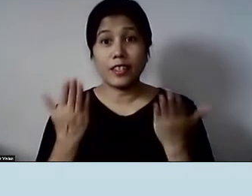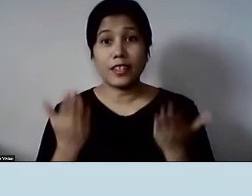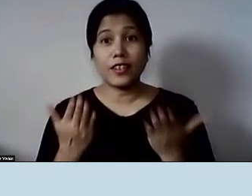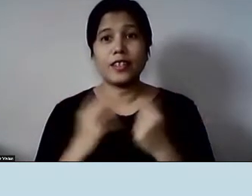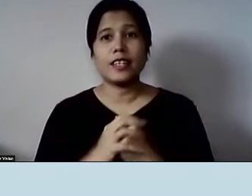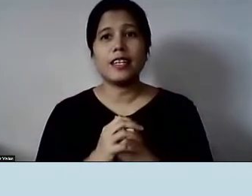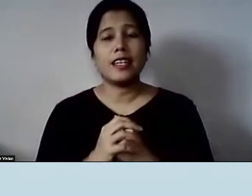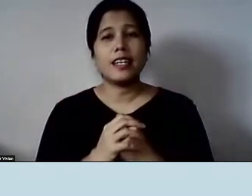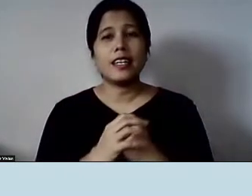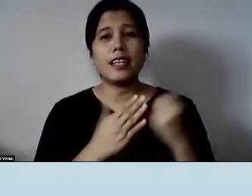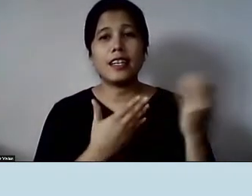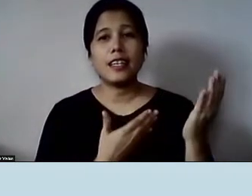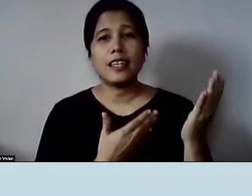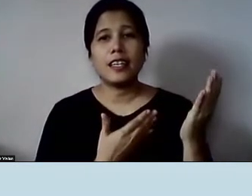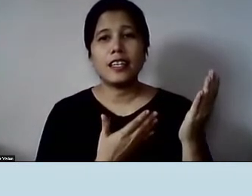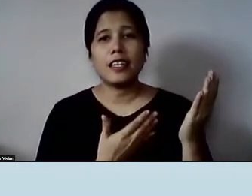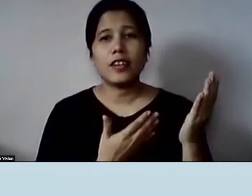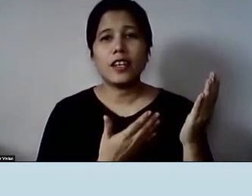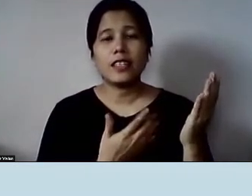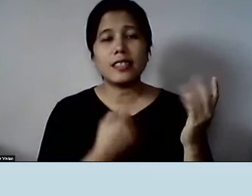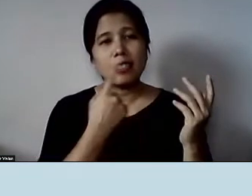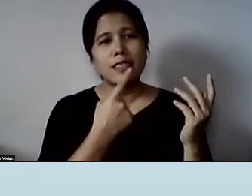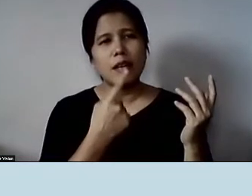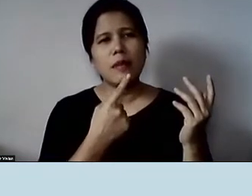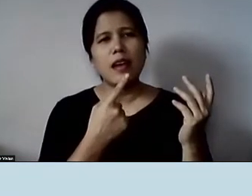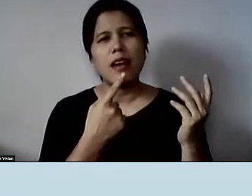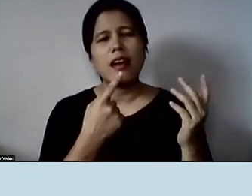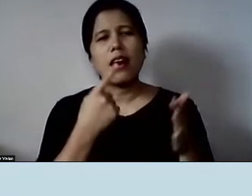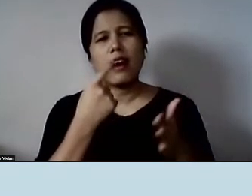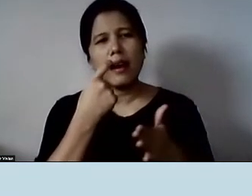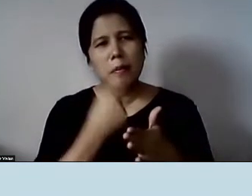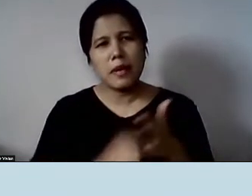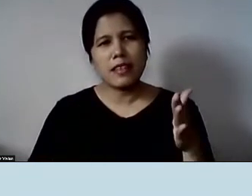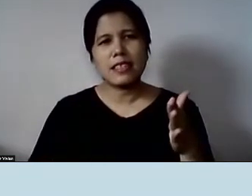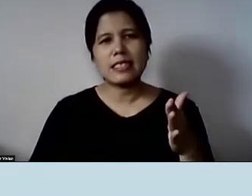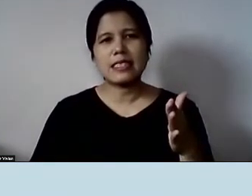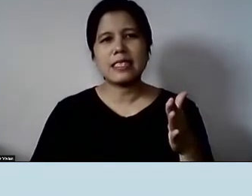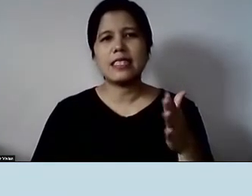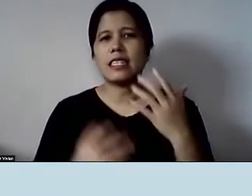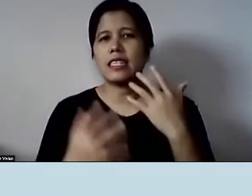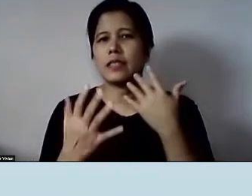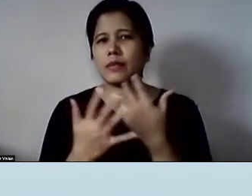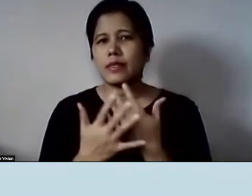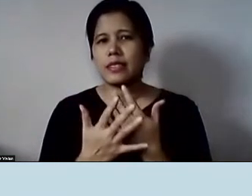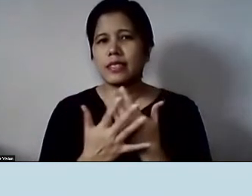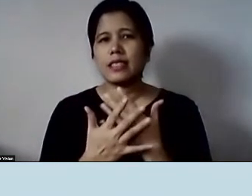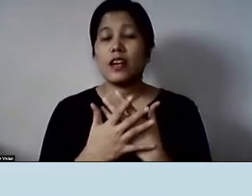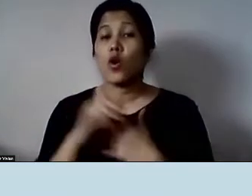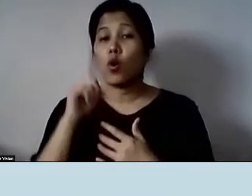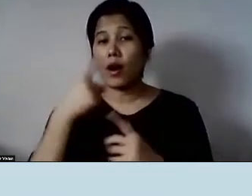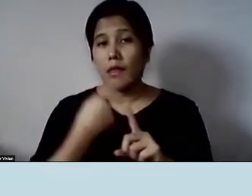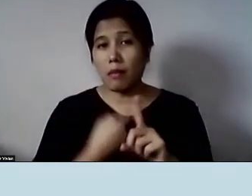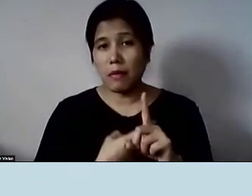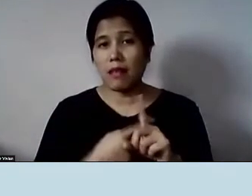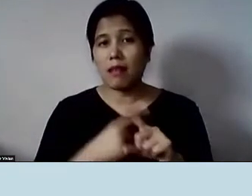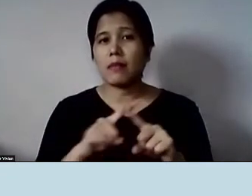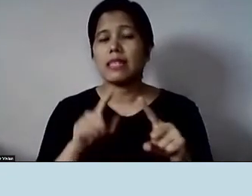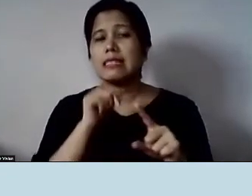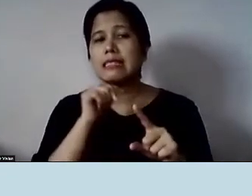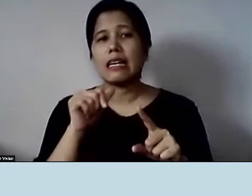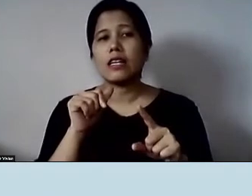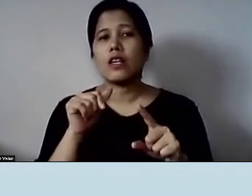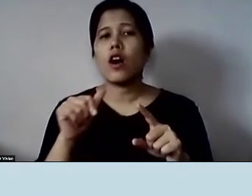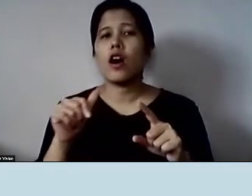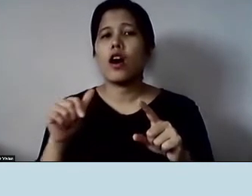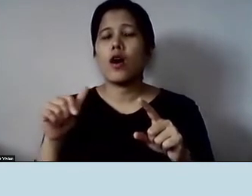dito, ang penalty for violation is not less than imprisonment of not less than 1 month, but not